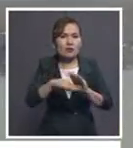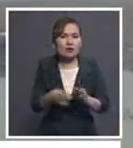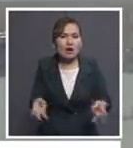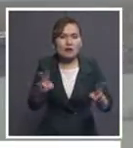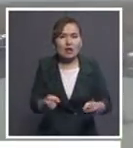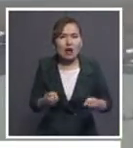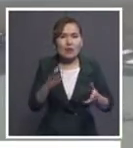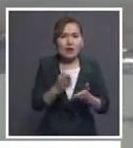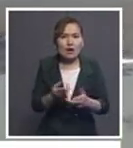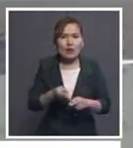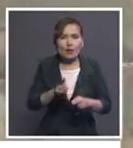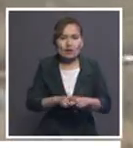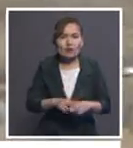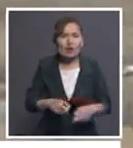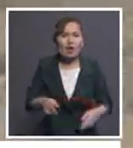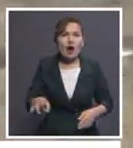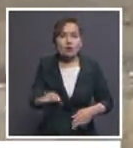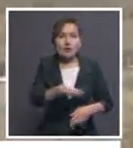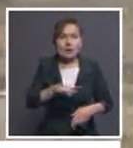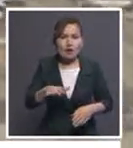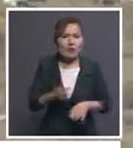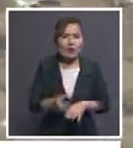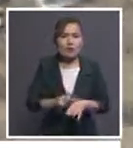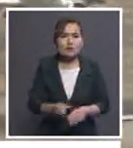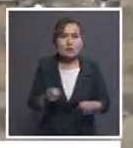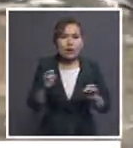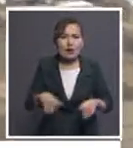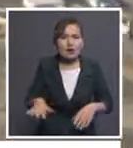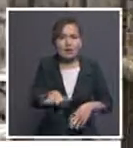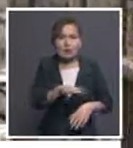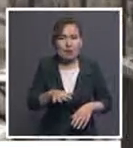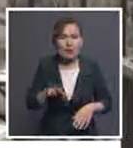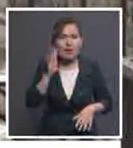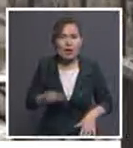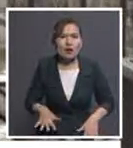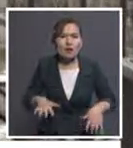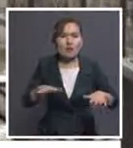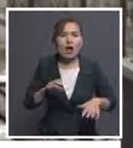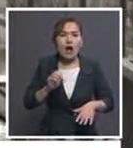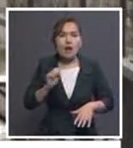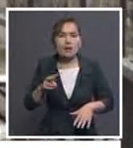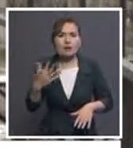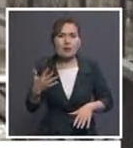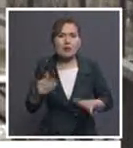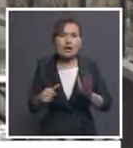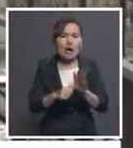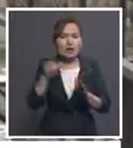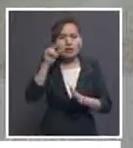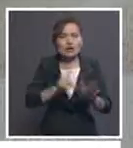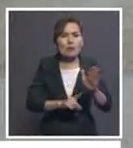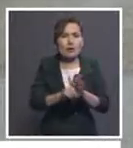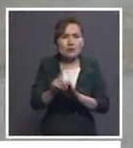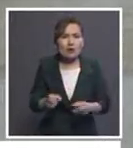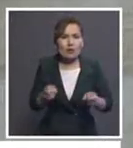орталығында болса Заречный кенті мен Ойғала ықшам ауданы қауіп аймақ саналады. Тасқын сәуірдің 5-ні мен 6-сынан басталуы мүмкін,